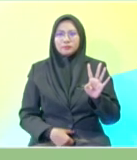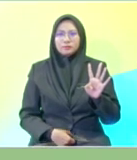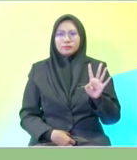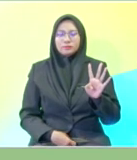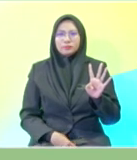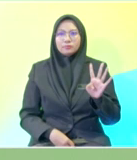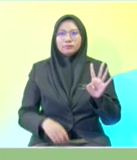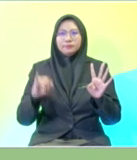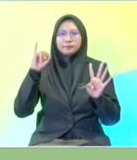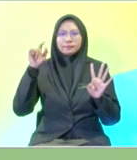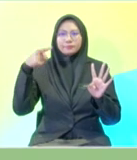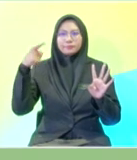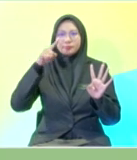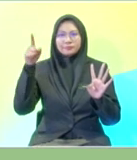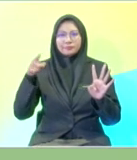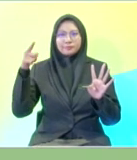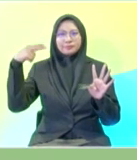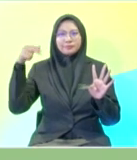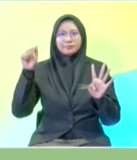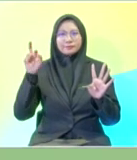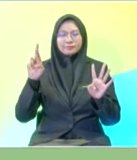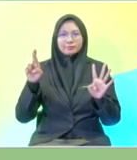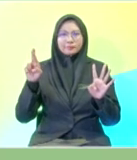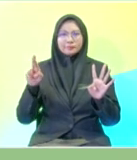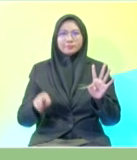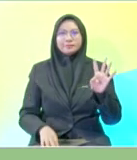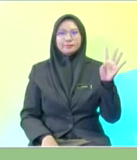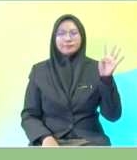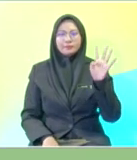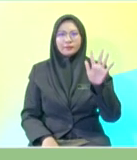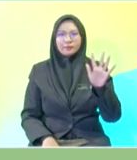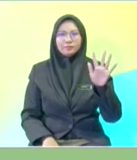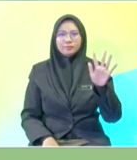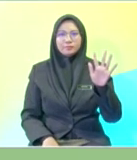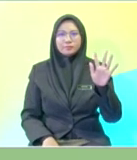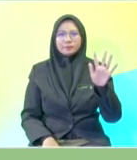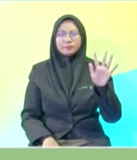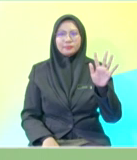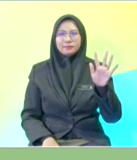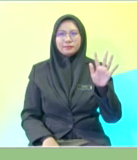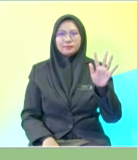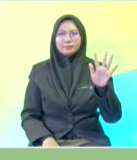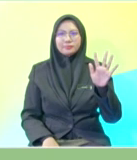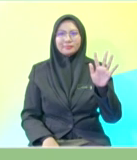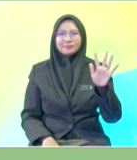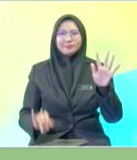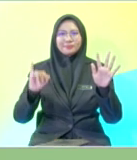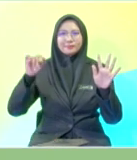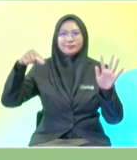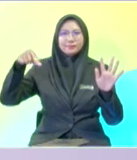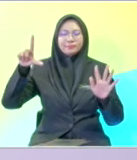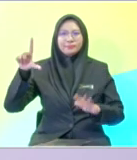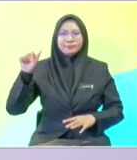izhar halqi dan yang terakhir ialah bacaan iqlab